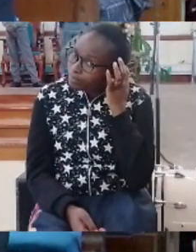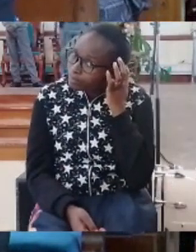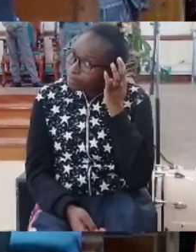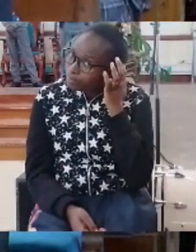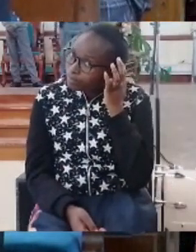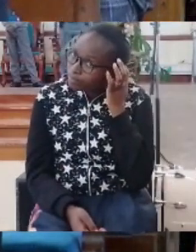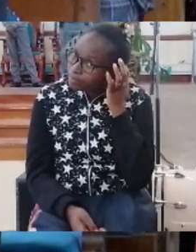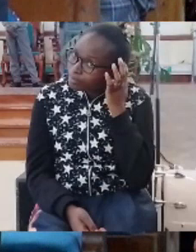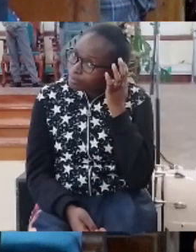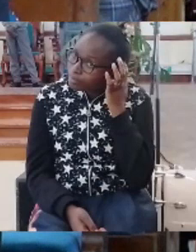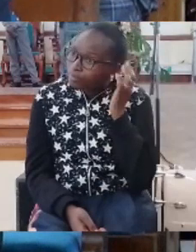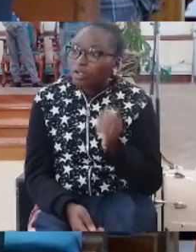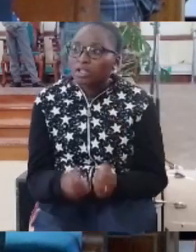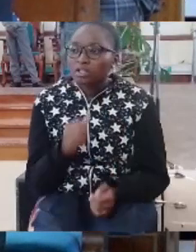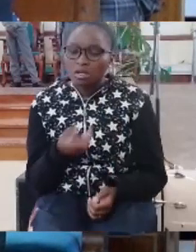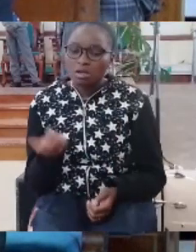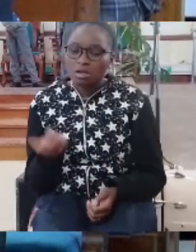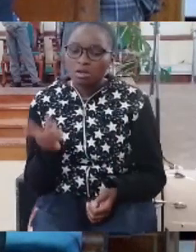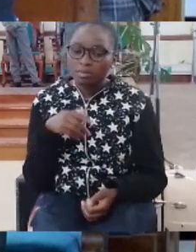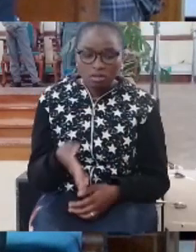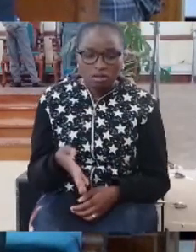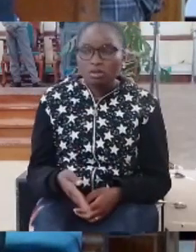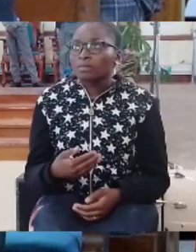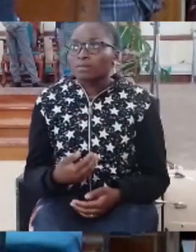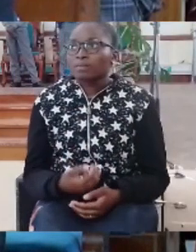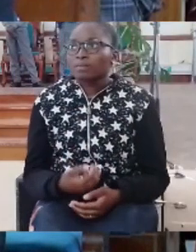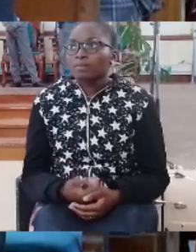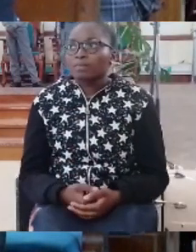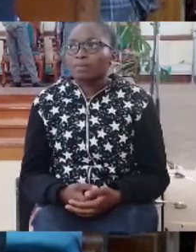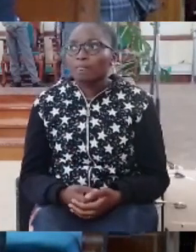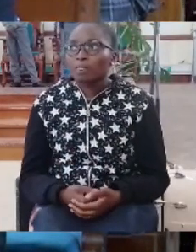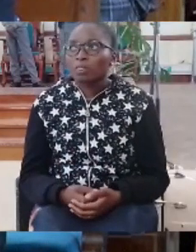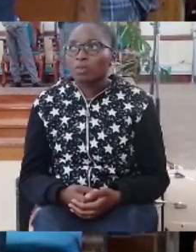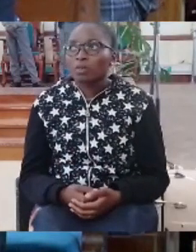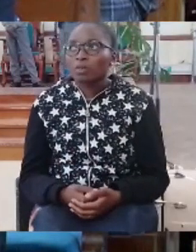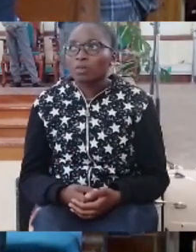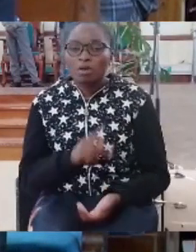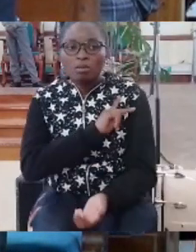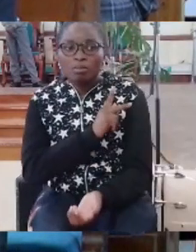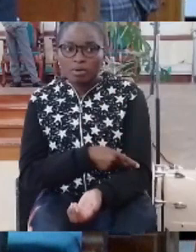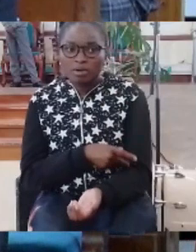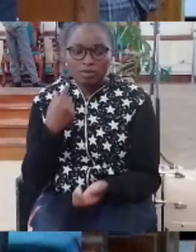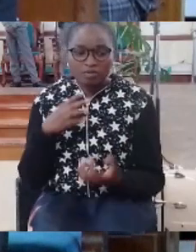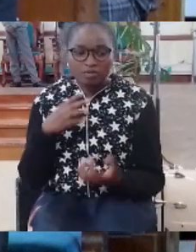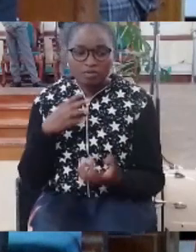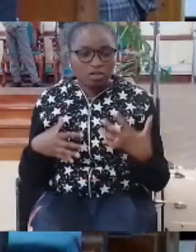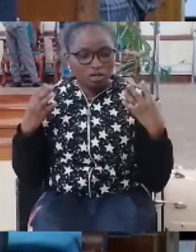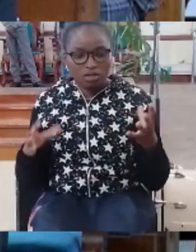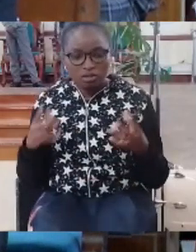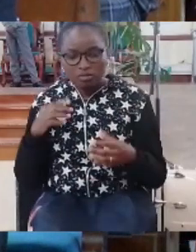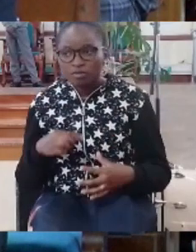wakuna igoro. Digo kwira uke haha bere. But wherever you are, you can receive. Because there is power of a great